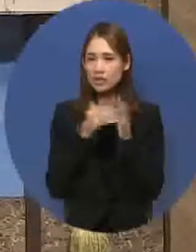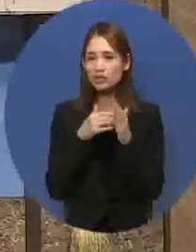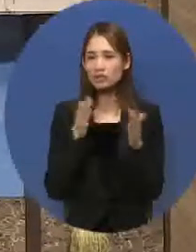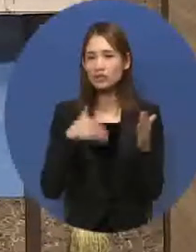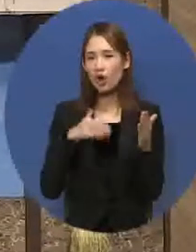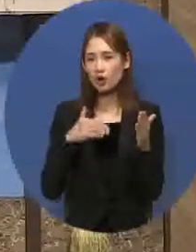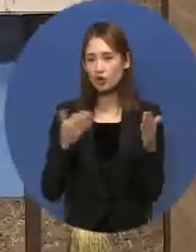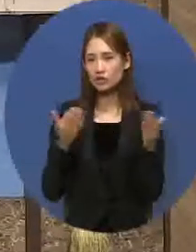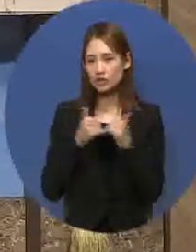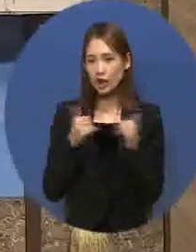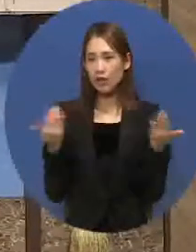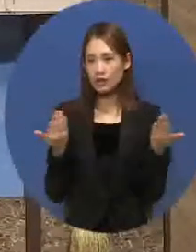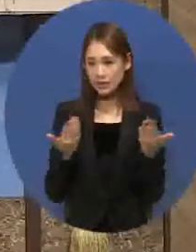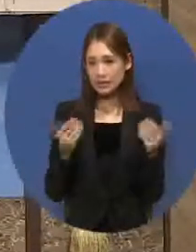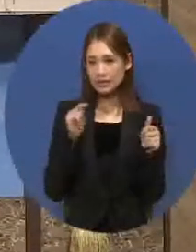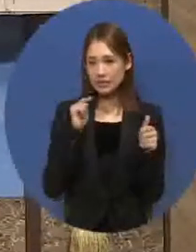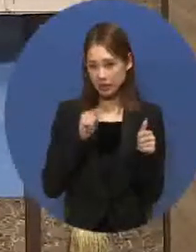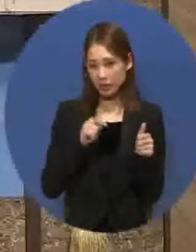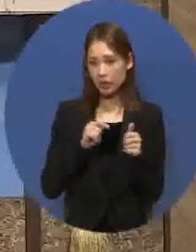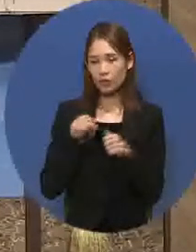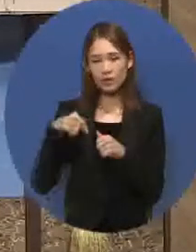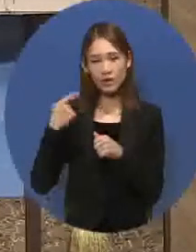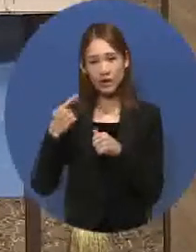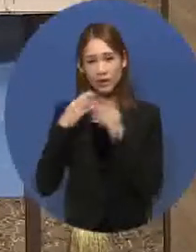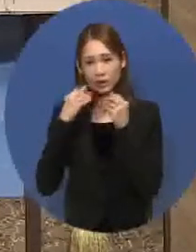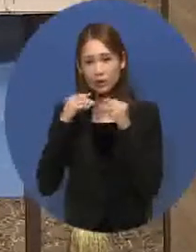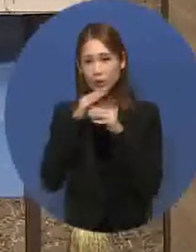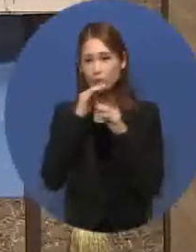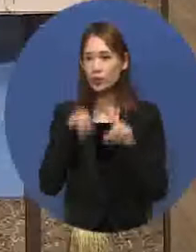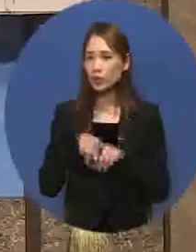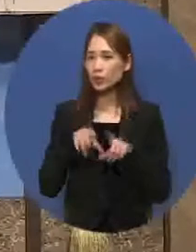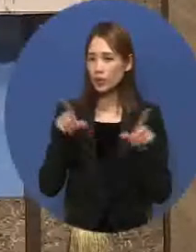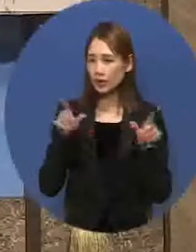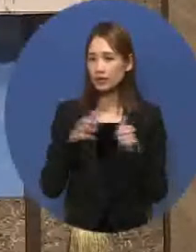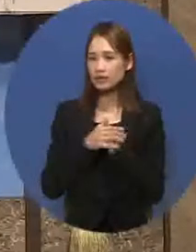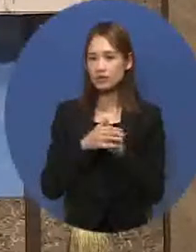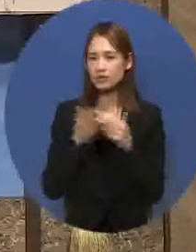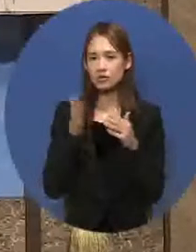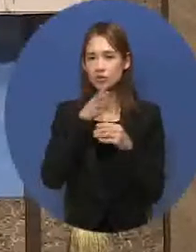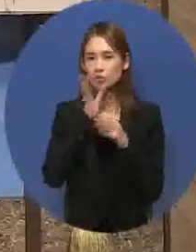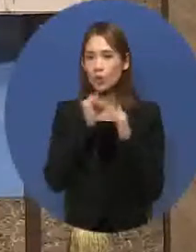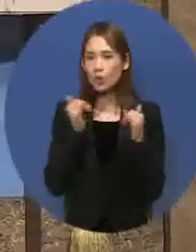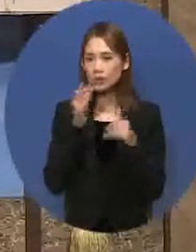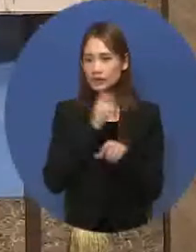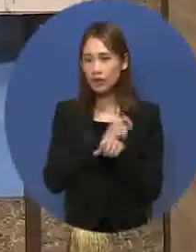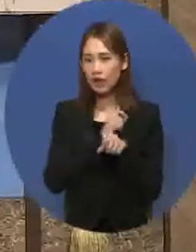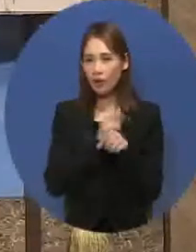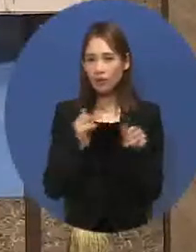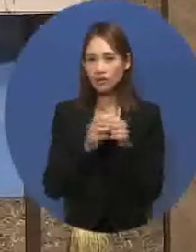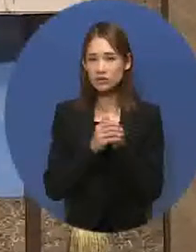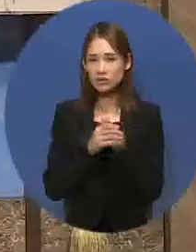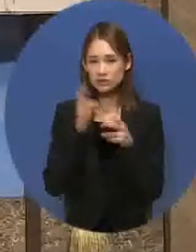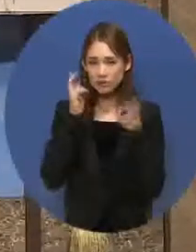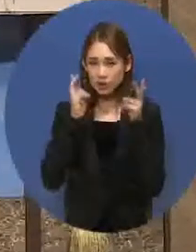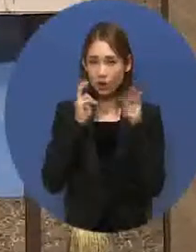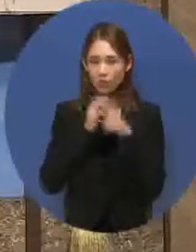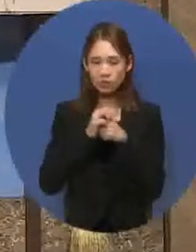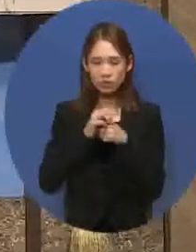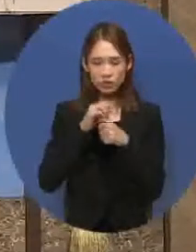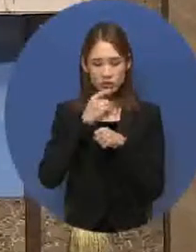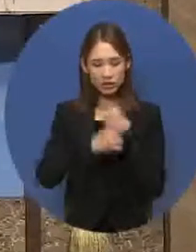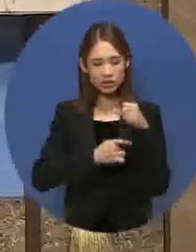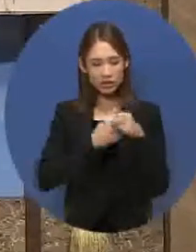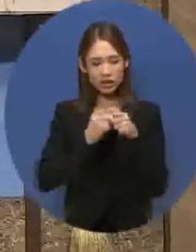정규 사원이 일을 하고 토일은 노인 사원이 일을 하면 기업은 365일